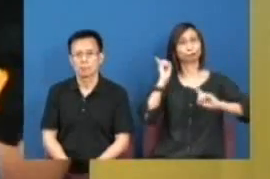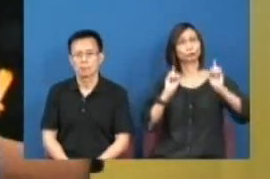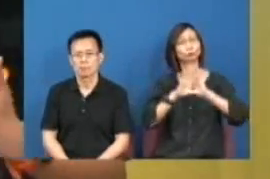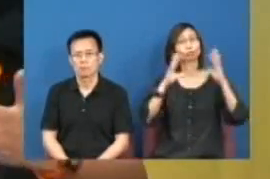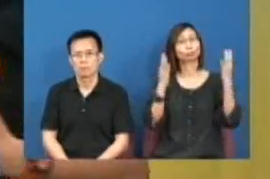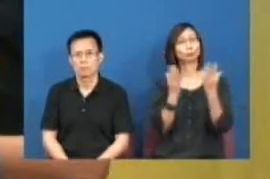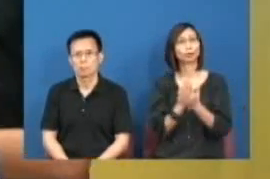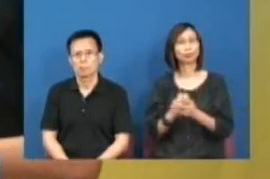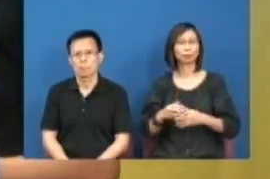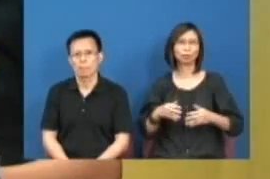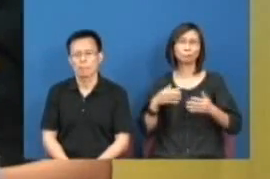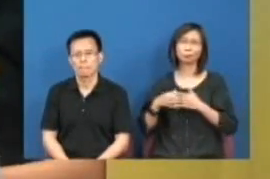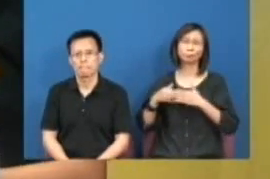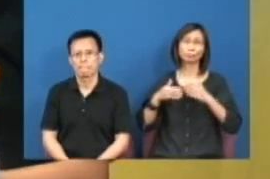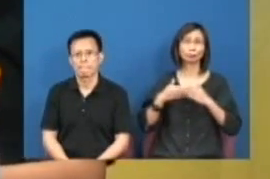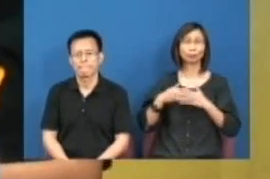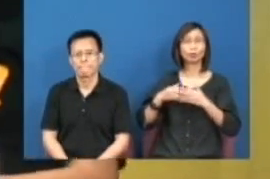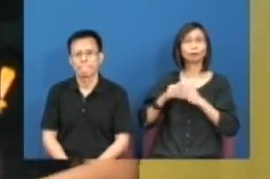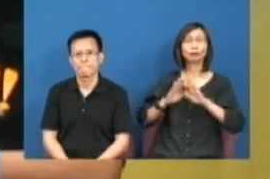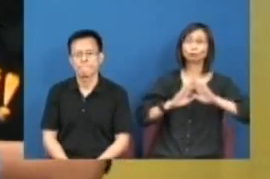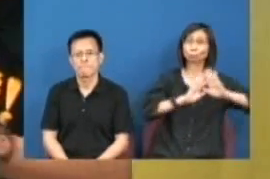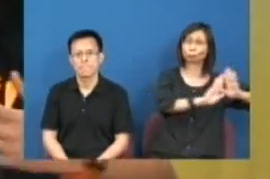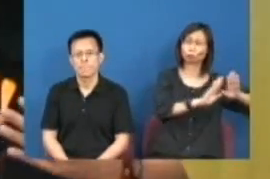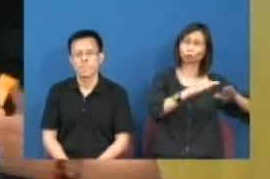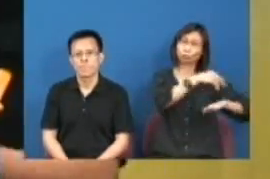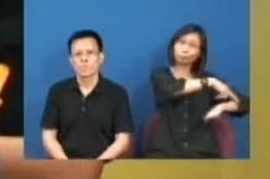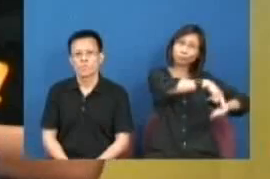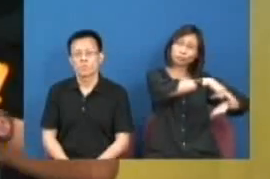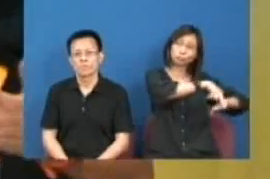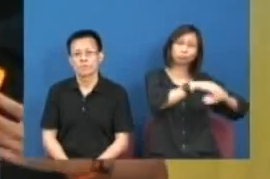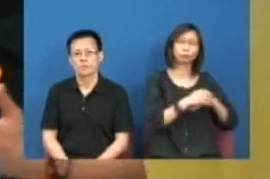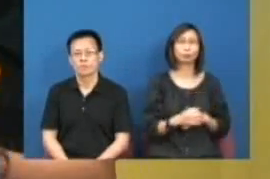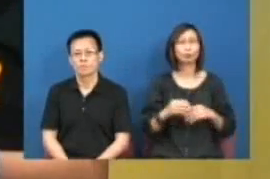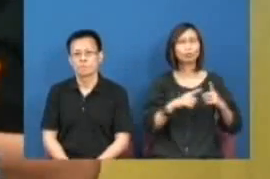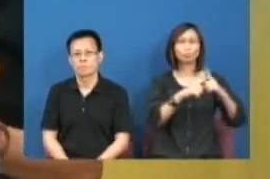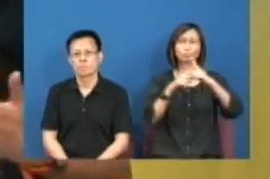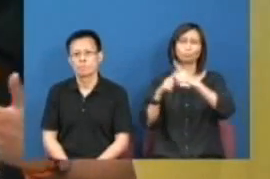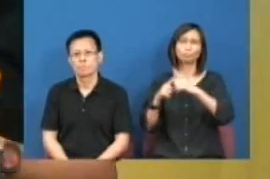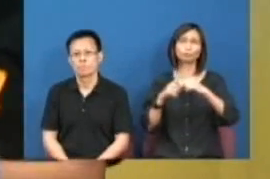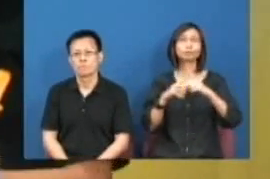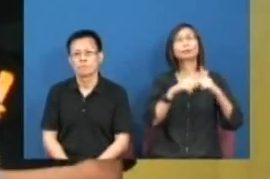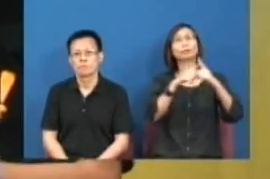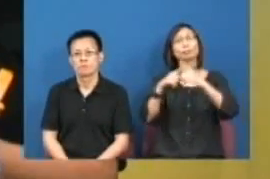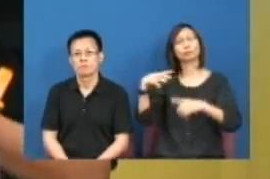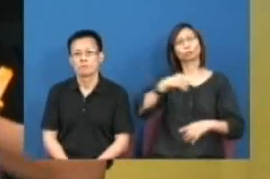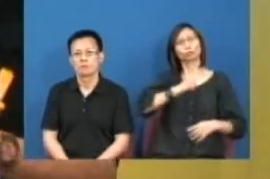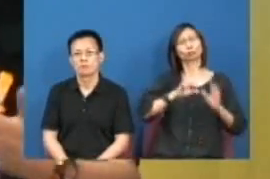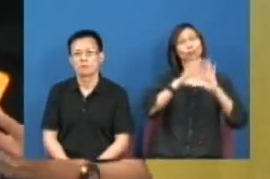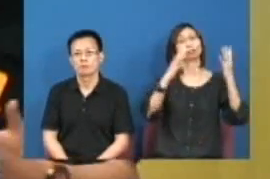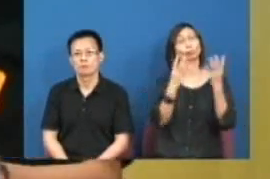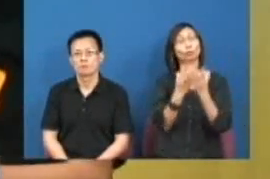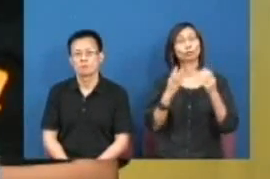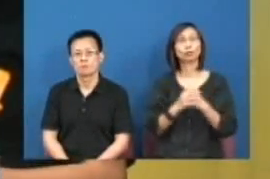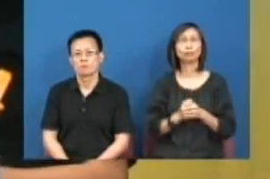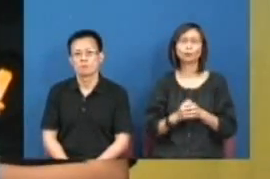想作為一種政治嘅裝飾啊，即係基本上就同人講話嗱，其實我哋對民主黨啊、民主派啊冇喐佢㗎咁樣，咁但係佢嘅活動空